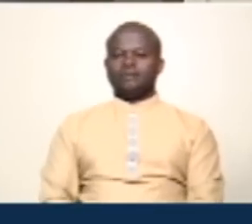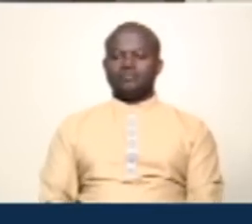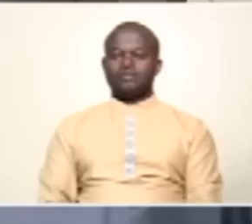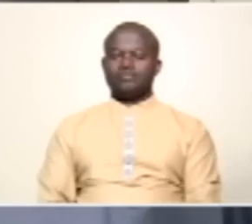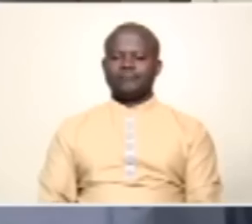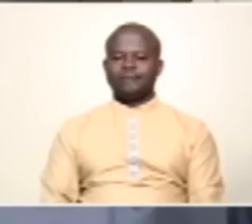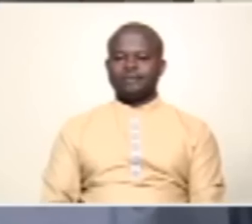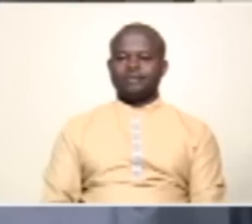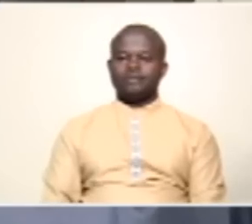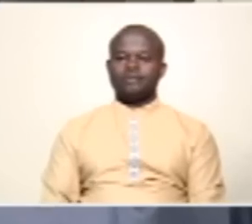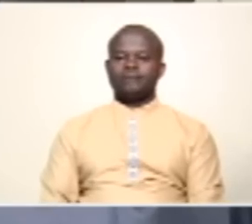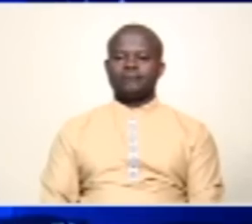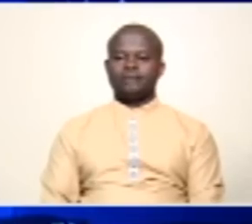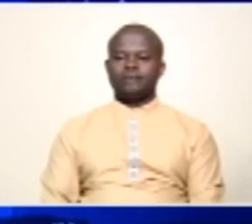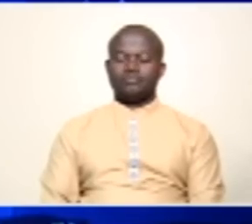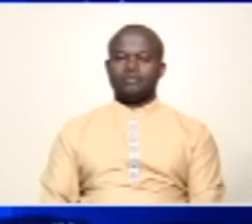y'u Rwanda Inyange